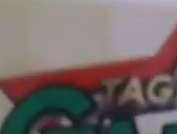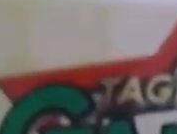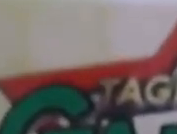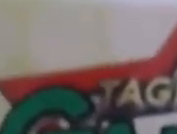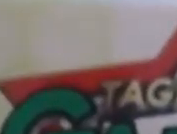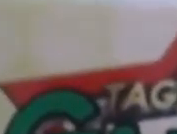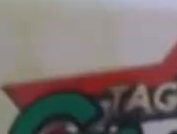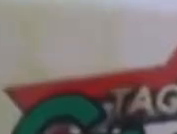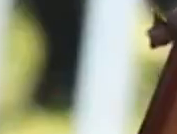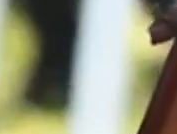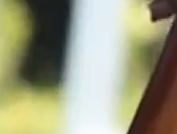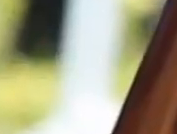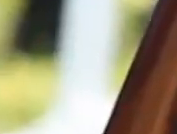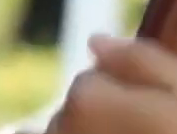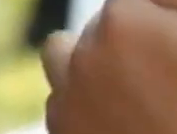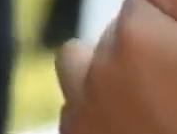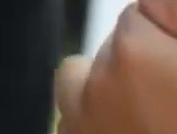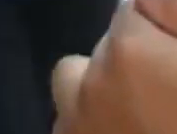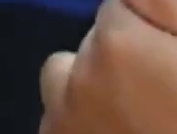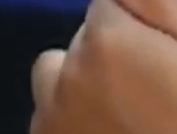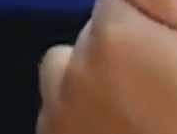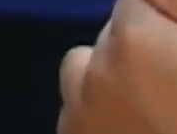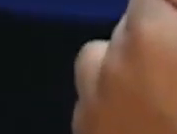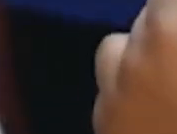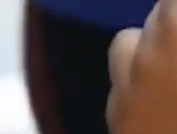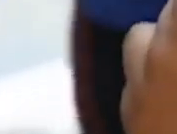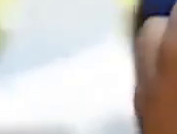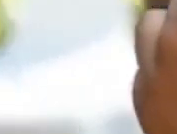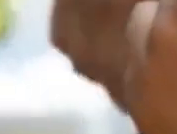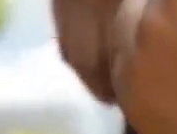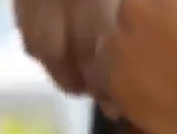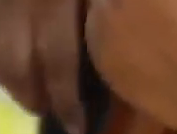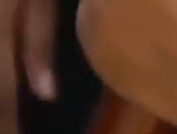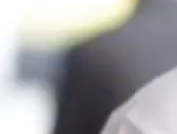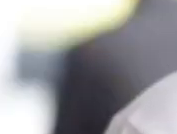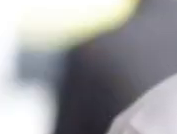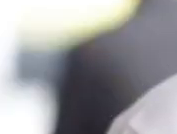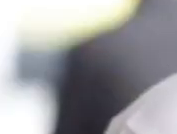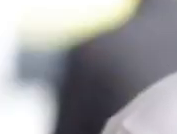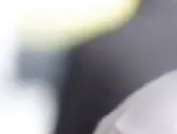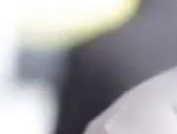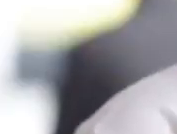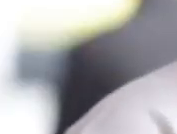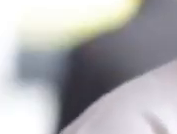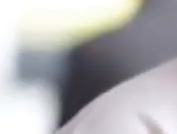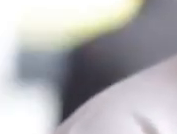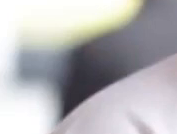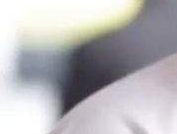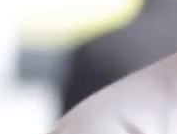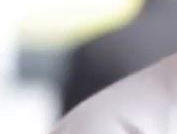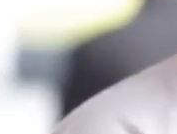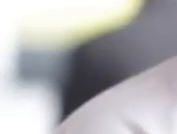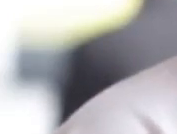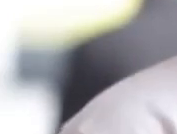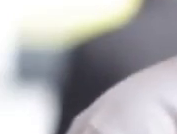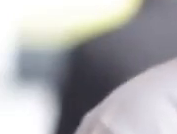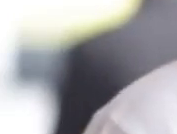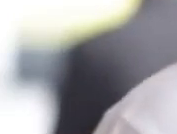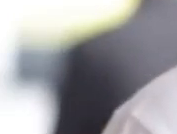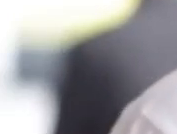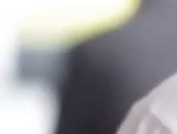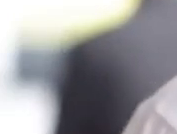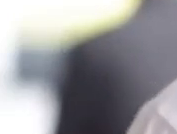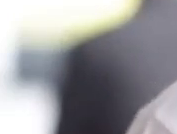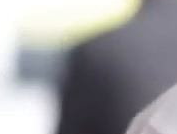ibang artist dyan, lalo na sa mga pagkapansanan din, mag-explore pa tayo ng ibang bagay tulad nito.